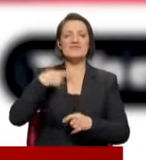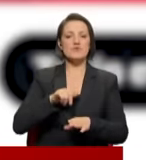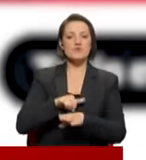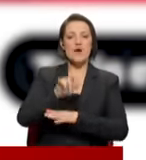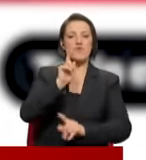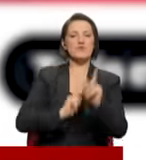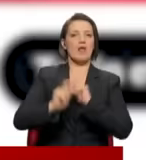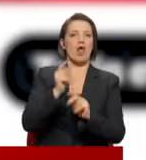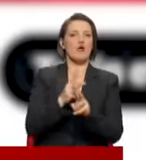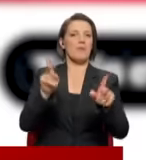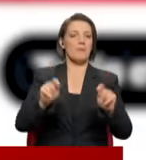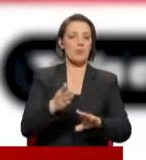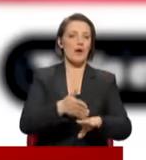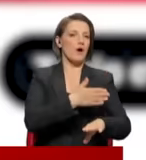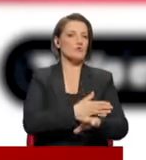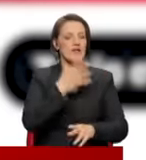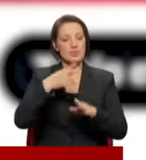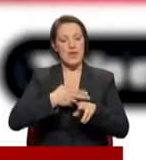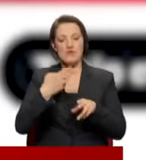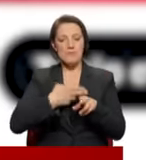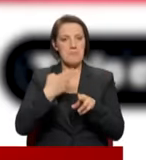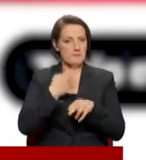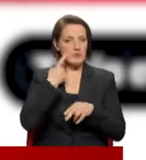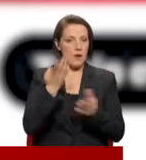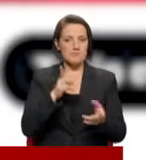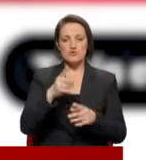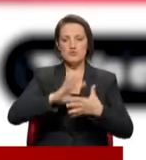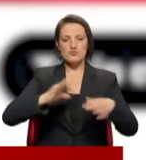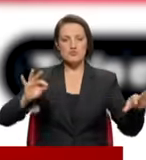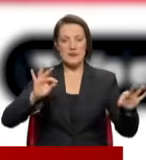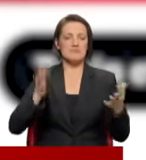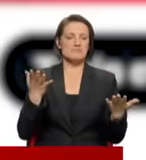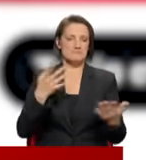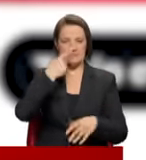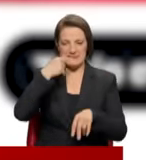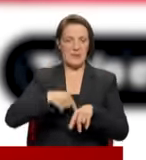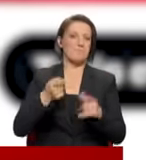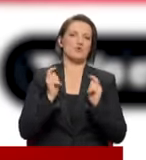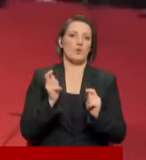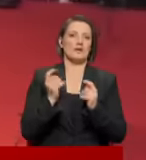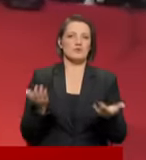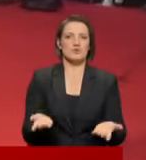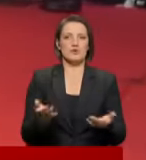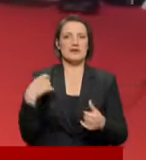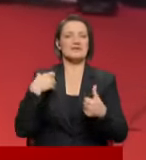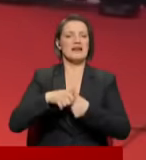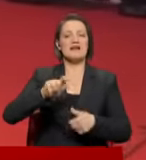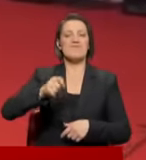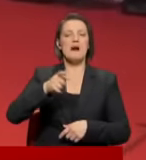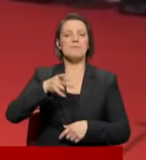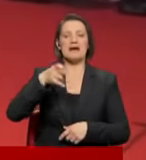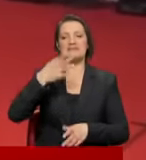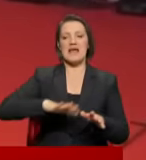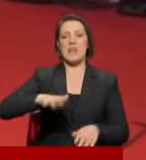kullanıldığı açıklamasını yapıyor. Daha önceki tecrübelerimize dayanarak bu sözlerine de maalesef inanmakta zorlanıyoruz. Yeniden Refah Partisi